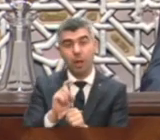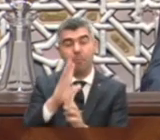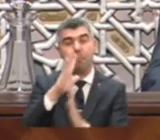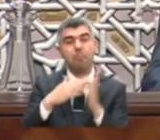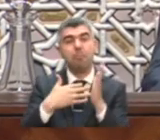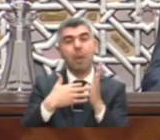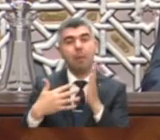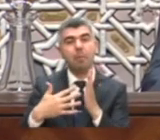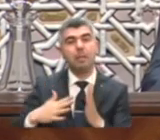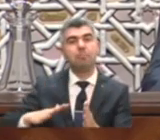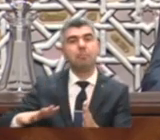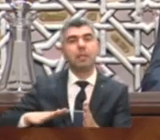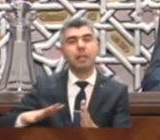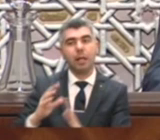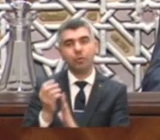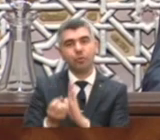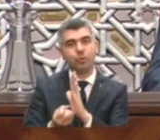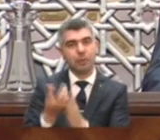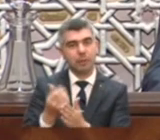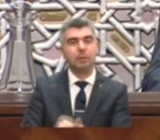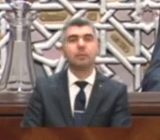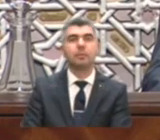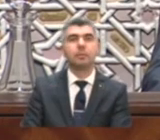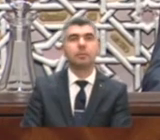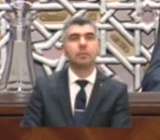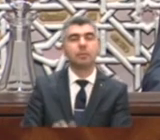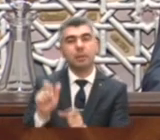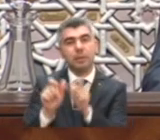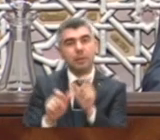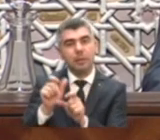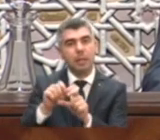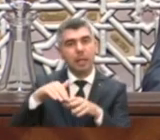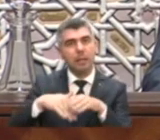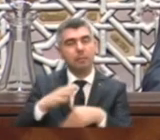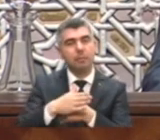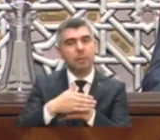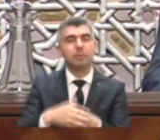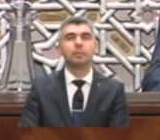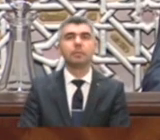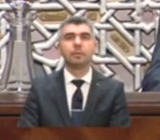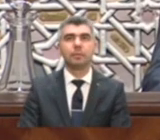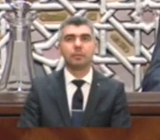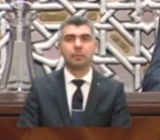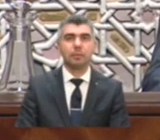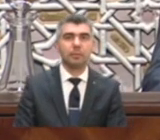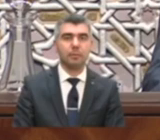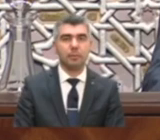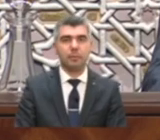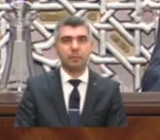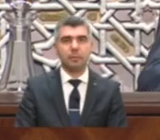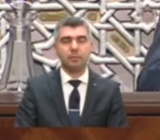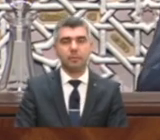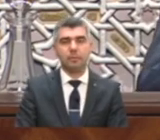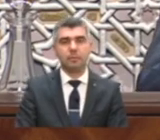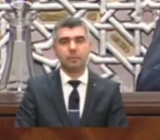المدن الجديدة للسيدات والسادة النواب محترمين عن فريق التجمع الوطني الأحرار. تفضل سيد نائب